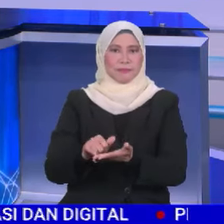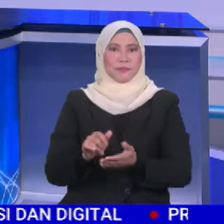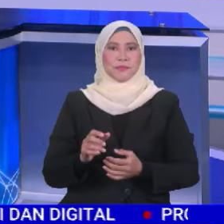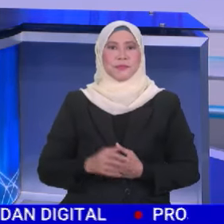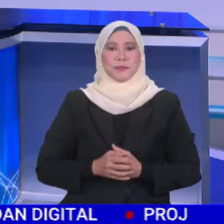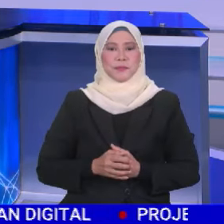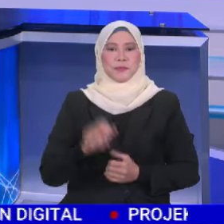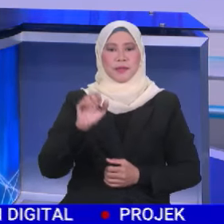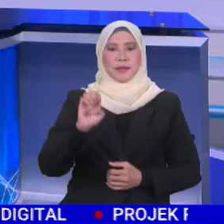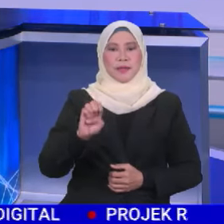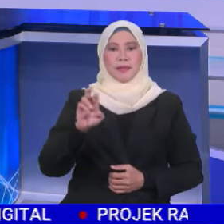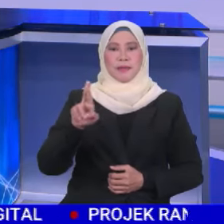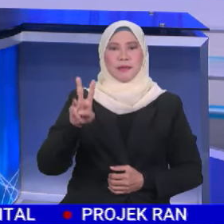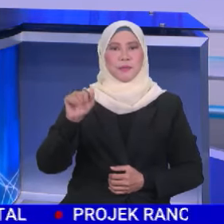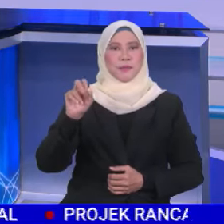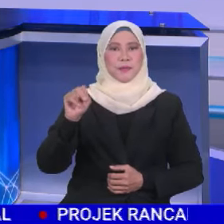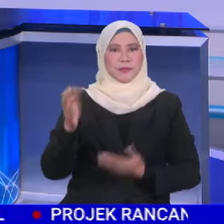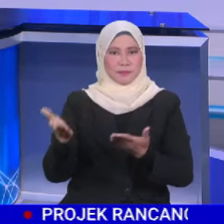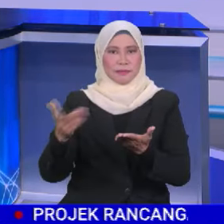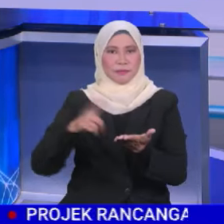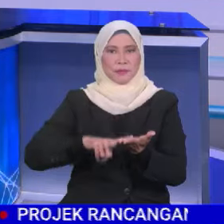wartawan Erwin Zaid